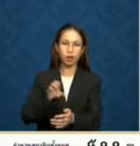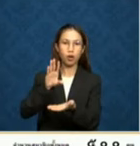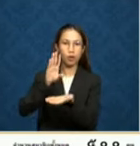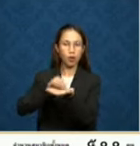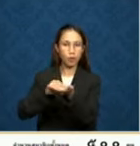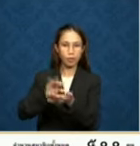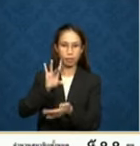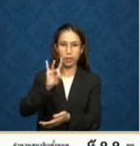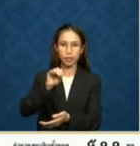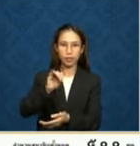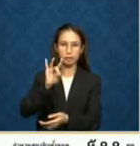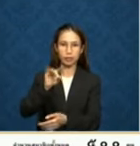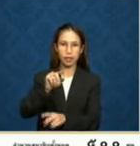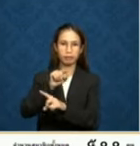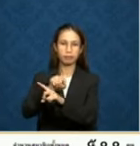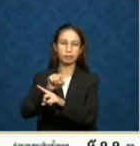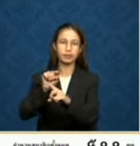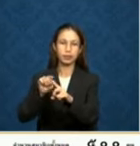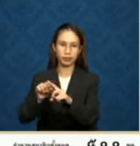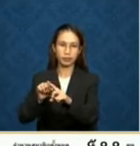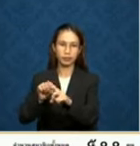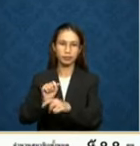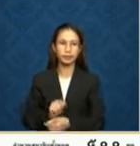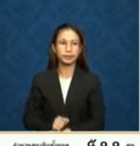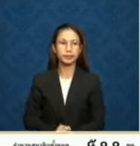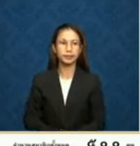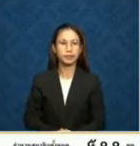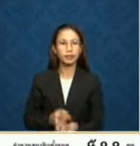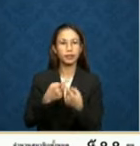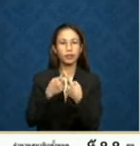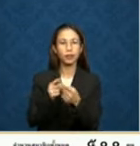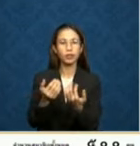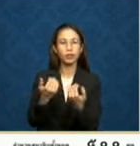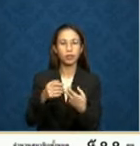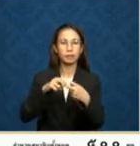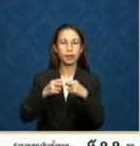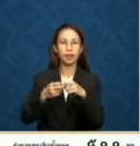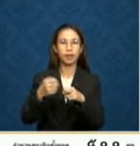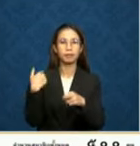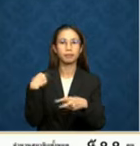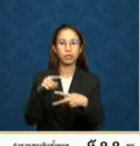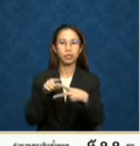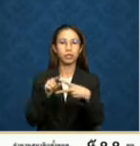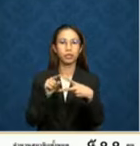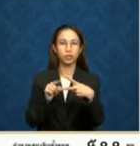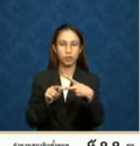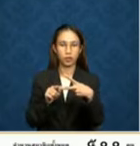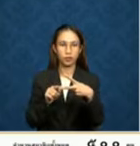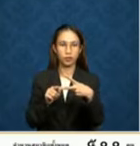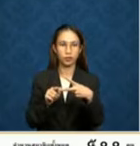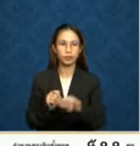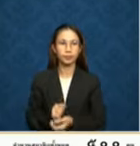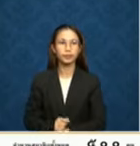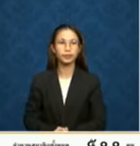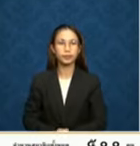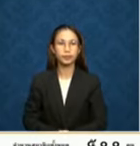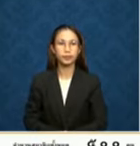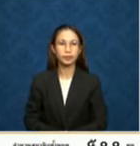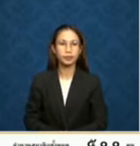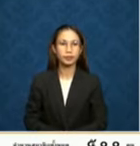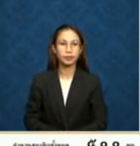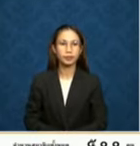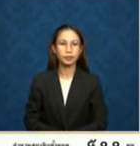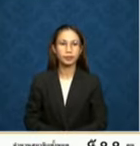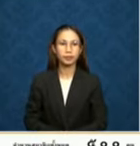ของเขากใช้ Public Cloudแต่ตอนนี้มีอยู่ 2 ปัญหาหกของนโยบาย Cloud First ที่รัฐบาลประกาศไป